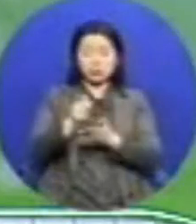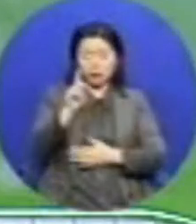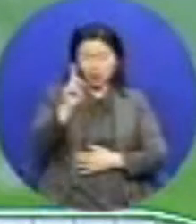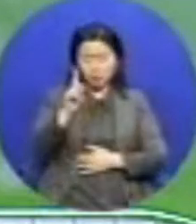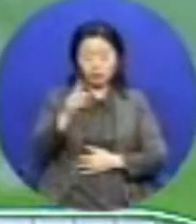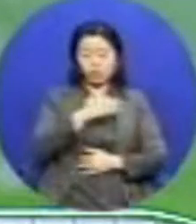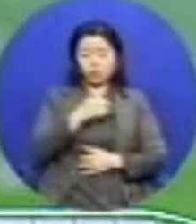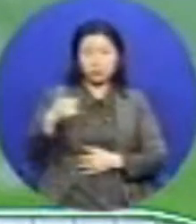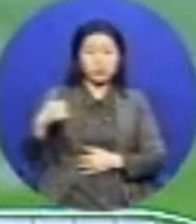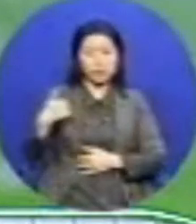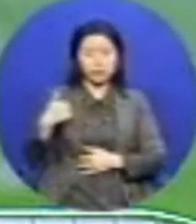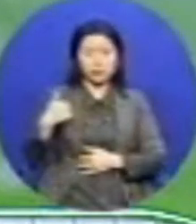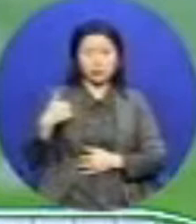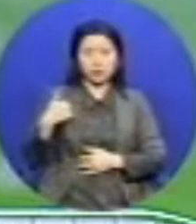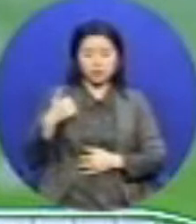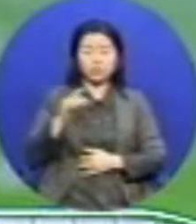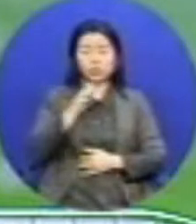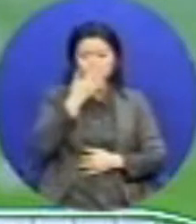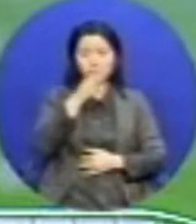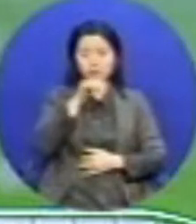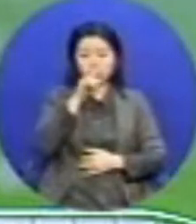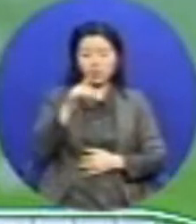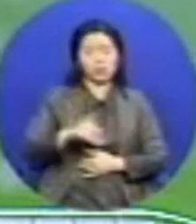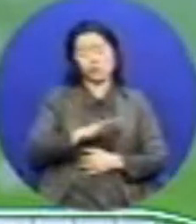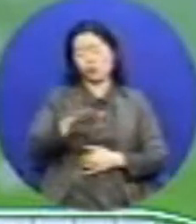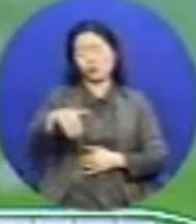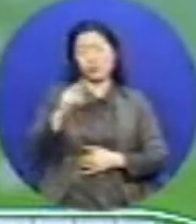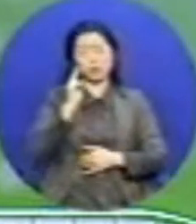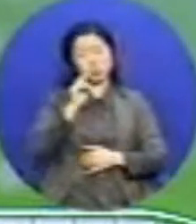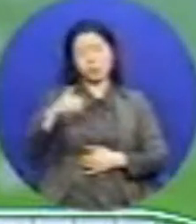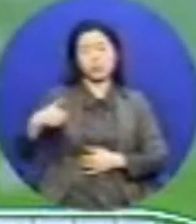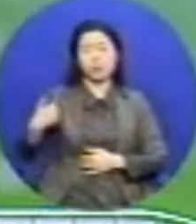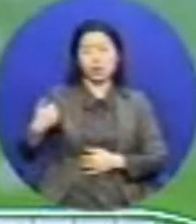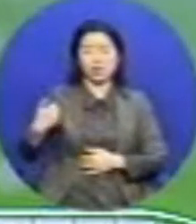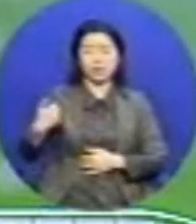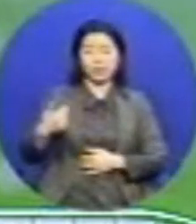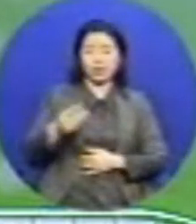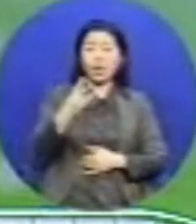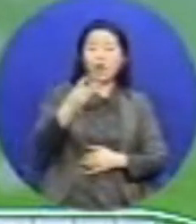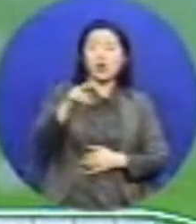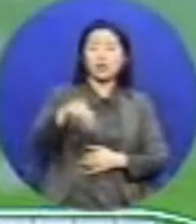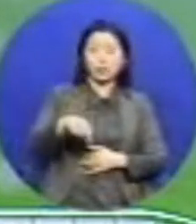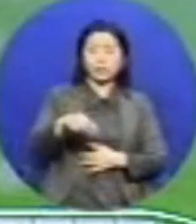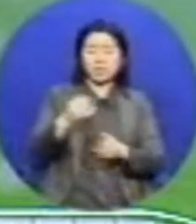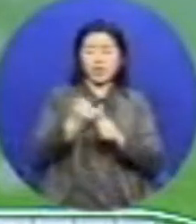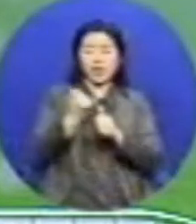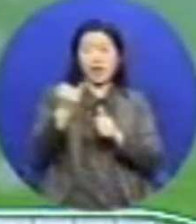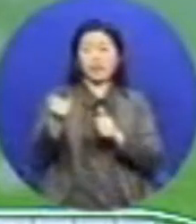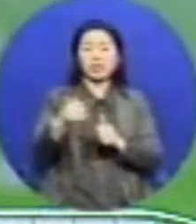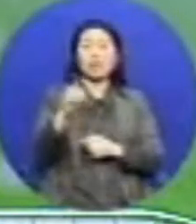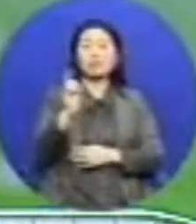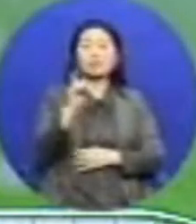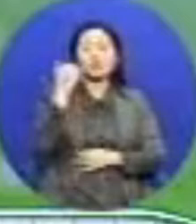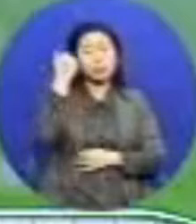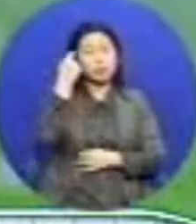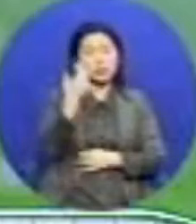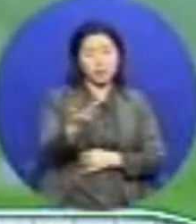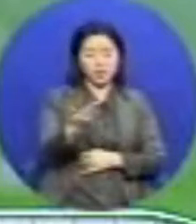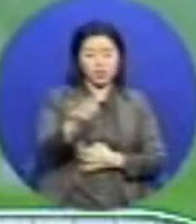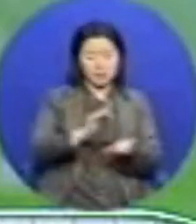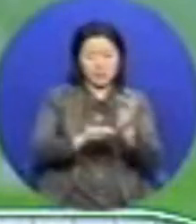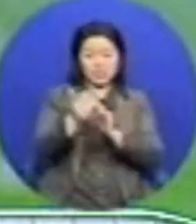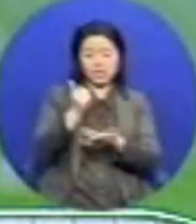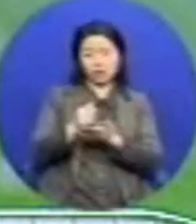몰라 이러시는 분들도 이 때니까 롯의 아내가 어떤 사람입니까 예수님 한 분으로 충분하지 않았던